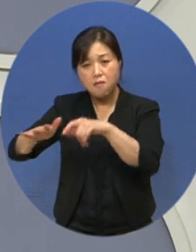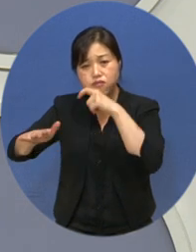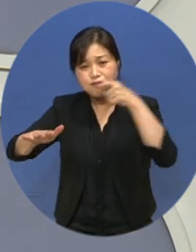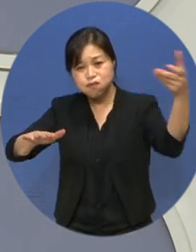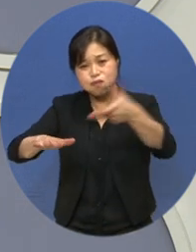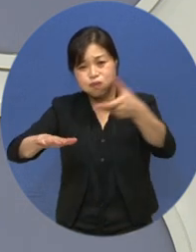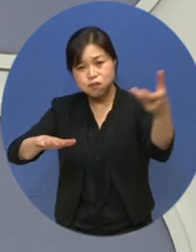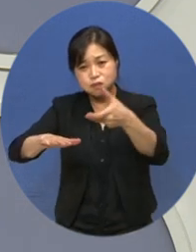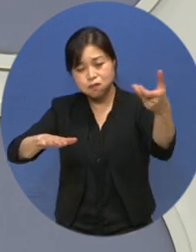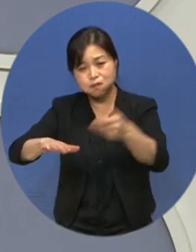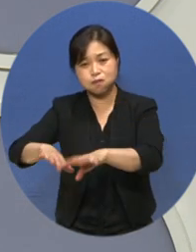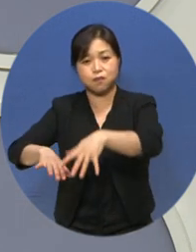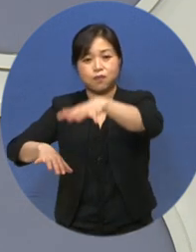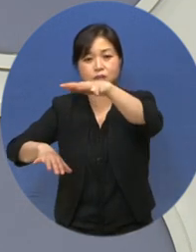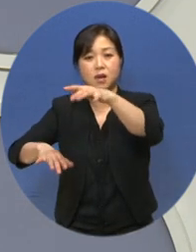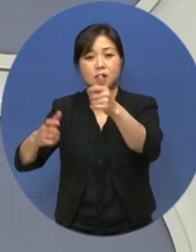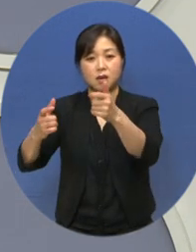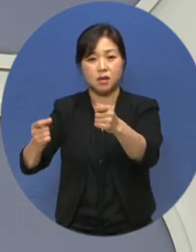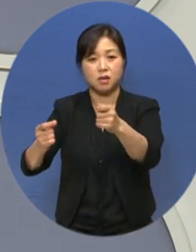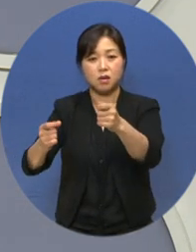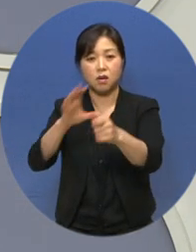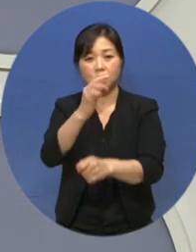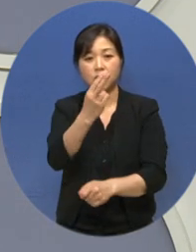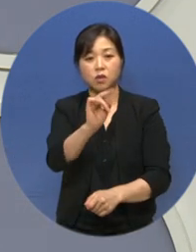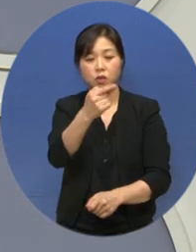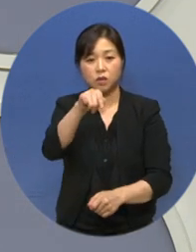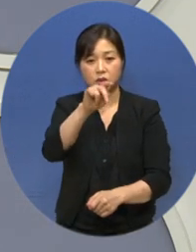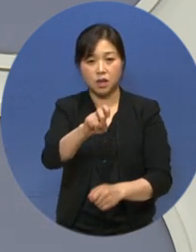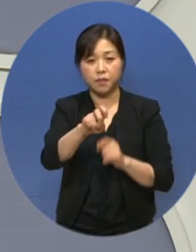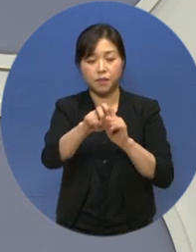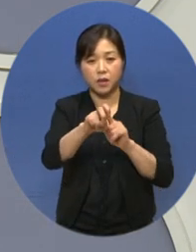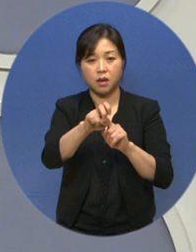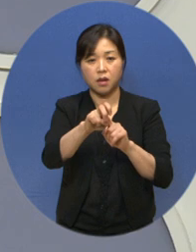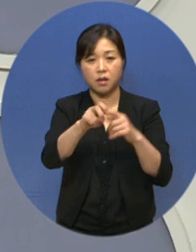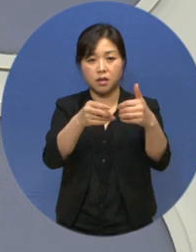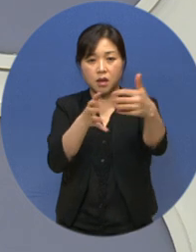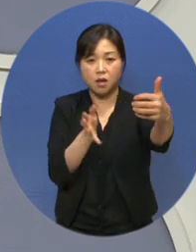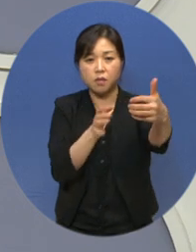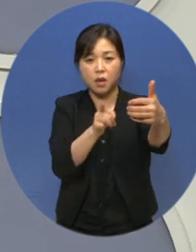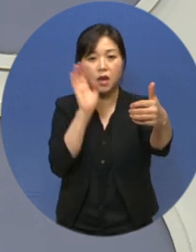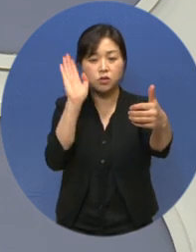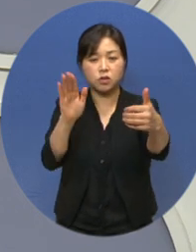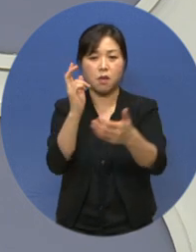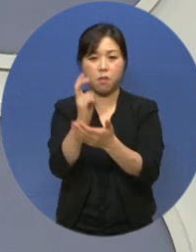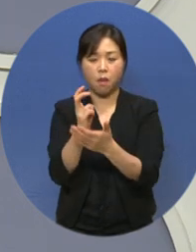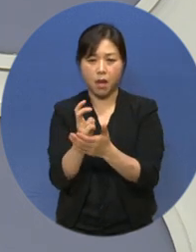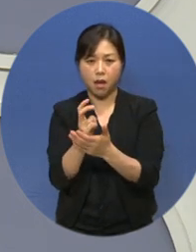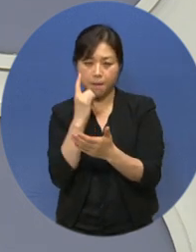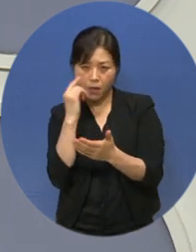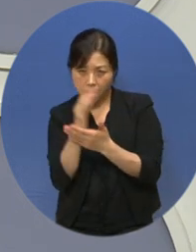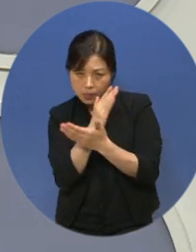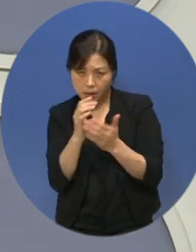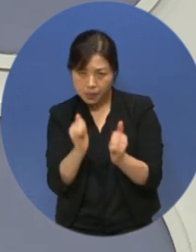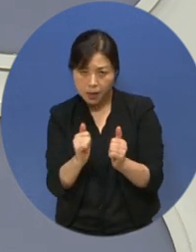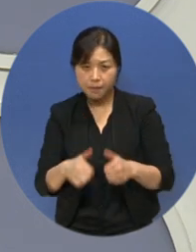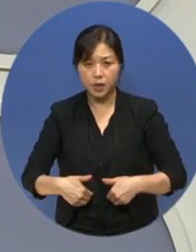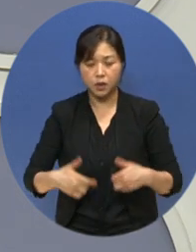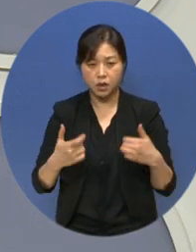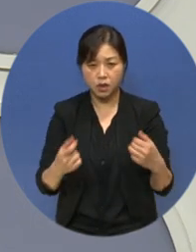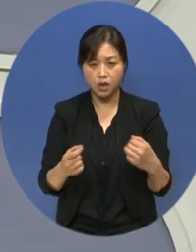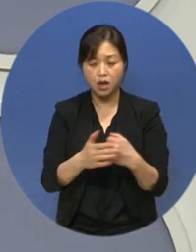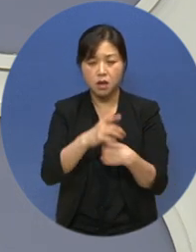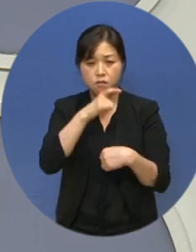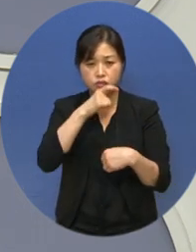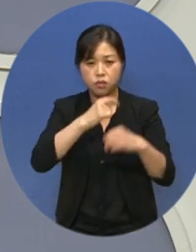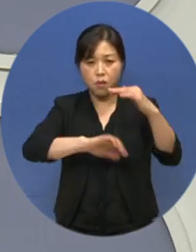그래서 이런 용남 때 문제 같은 경우는 나중에 뭐 법적 판단이 받아 베드 정도 물 정도로 에 s 그 수의 조절